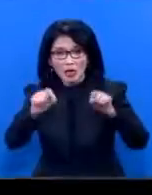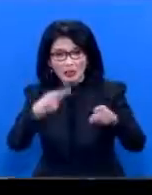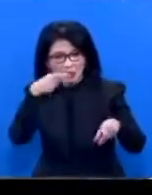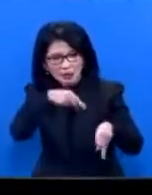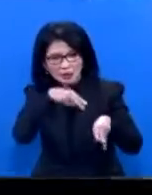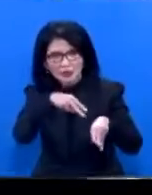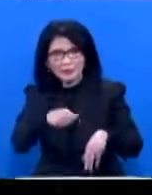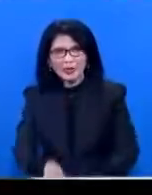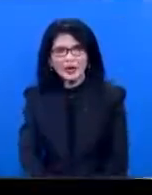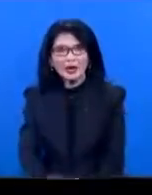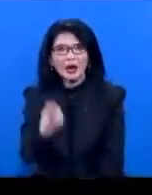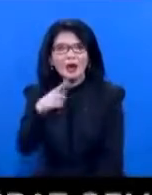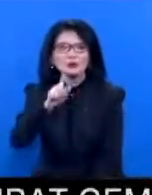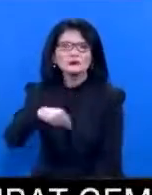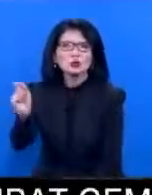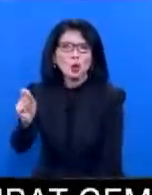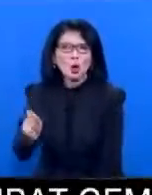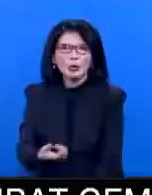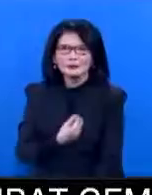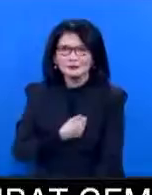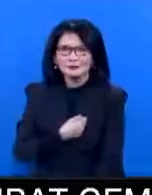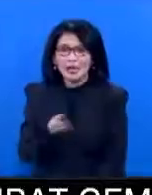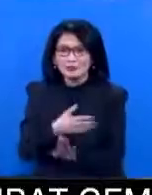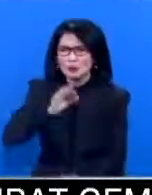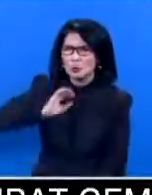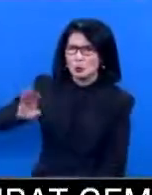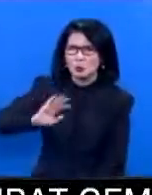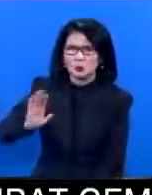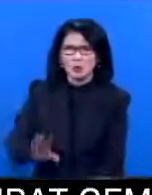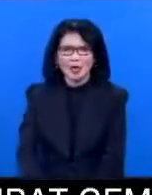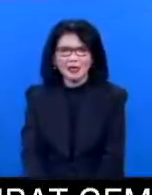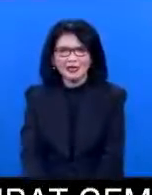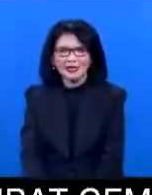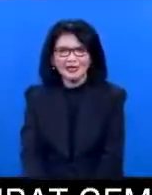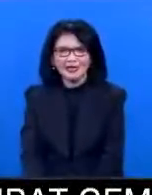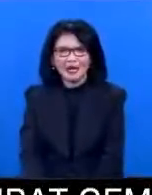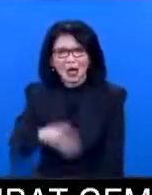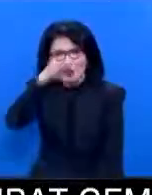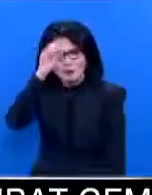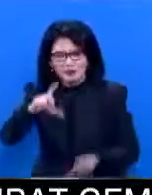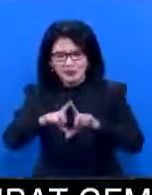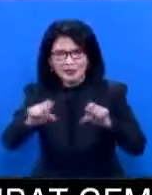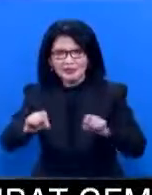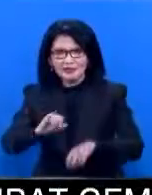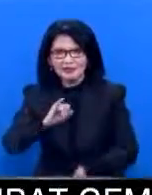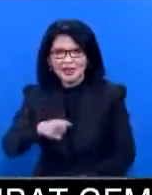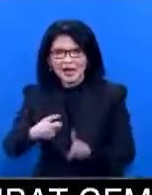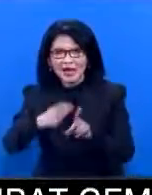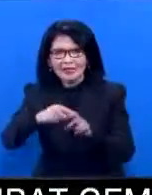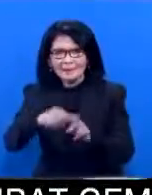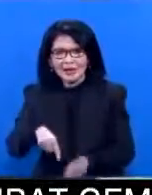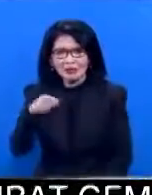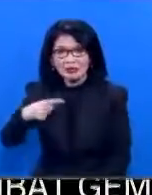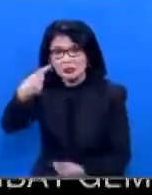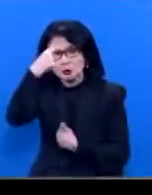Meski sempat mengelak jika dirinya bukan orang yang dimaksud, terduga pelaku tidak mampu berkutik setelah polisi memeriksa kartu identitas. Diketahui